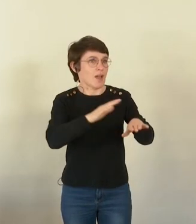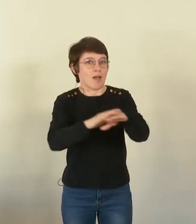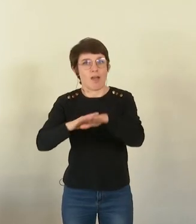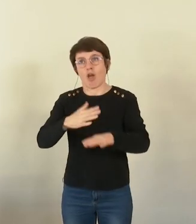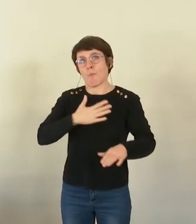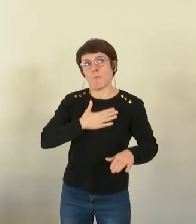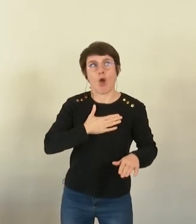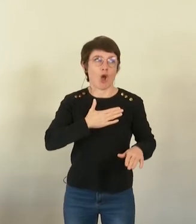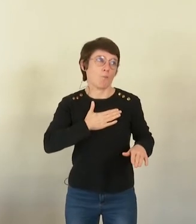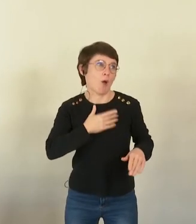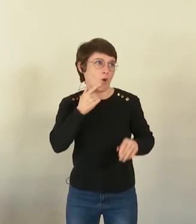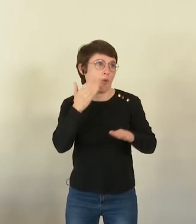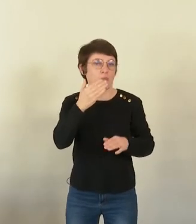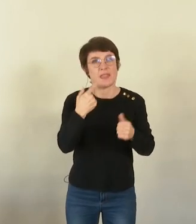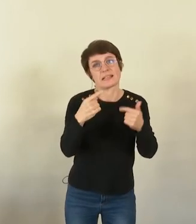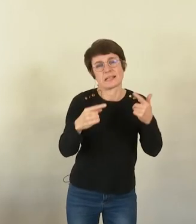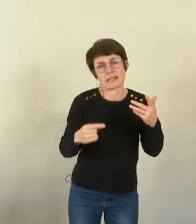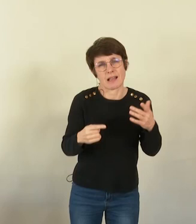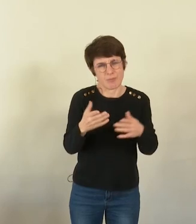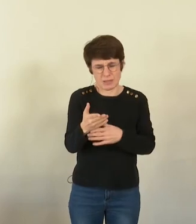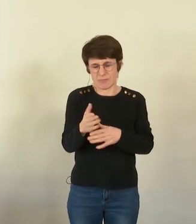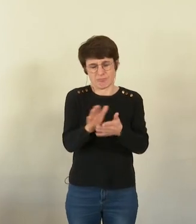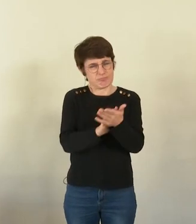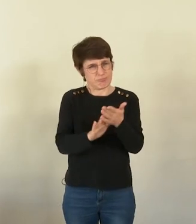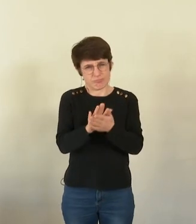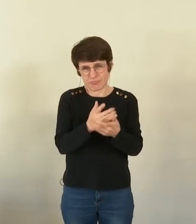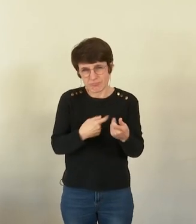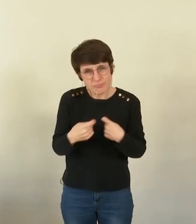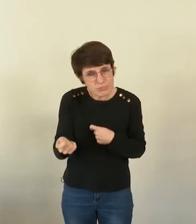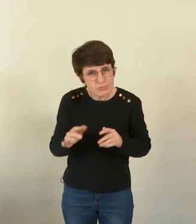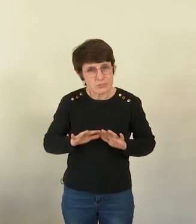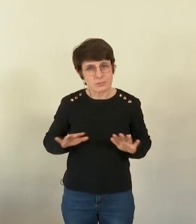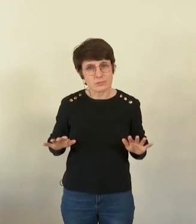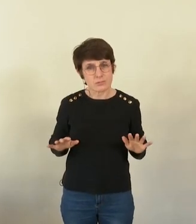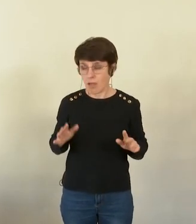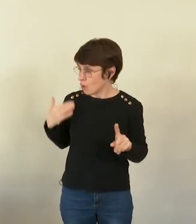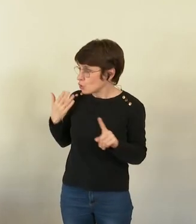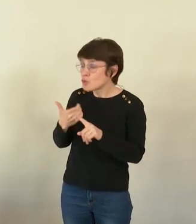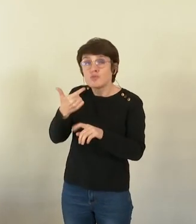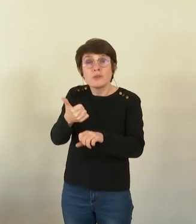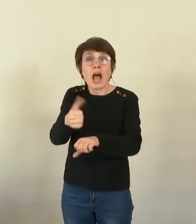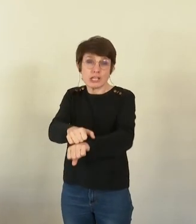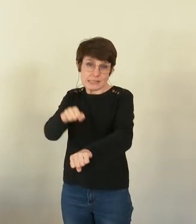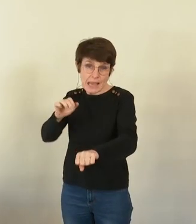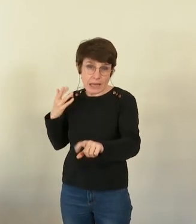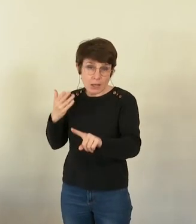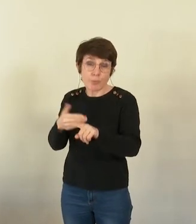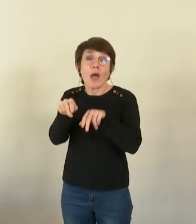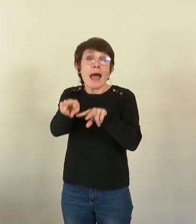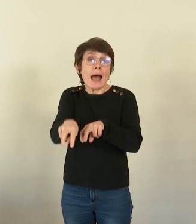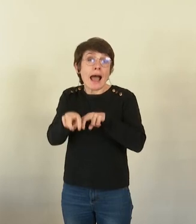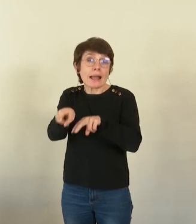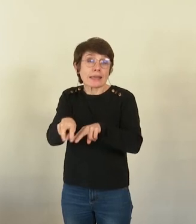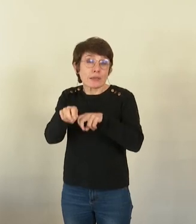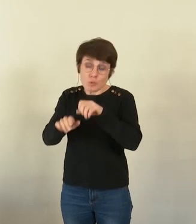postulats parce que d'abord plus globalement au contraire en un siècle l'agriculture a nourri et